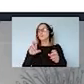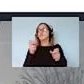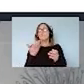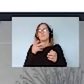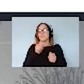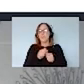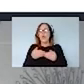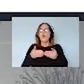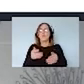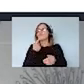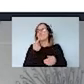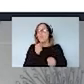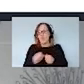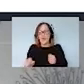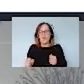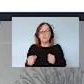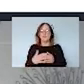czym ta otwartość jest.